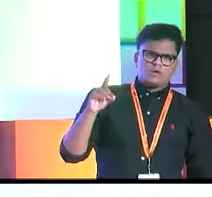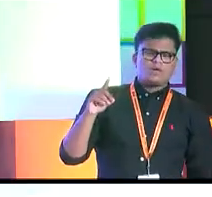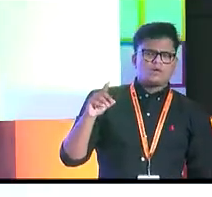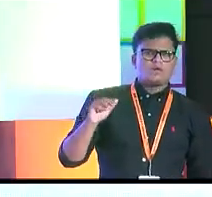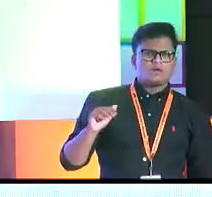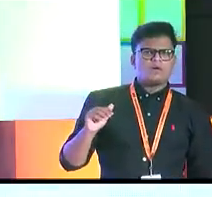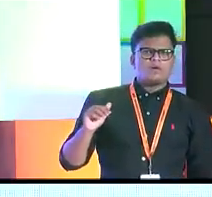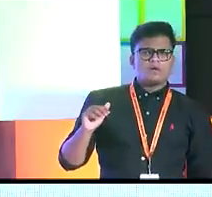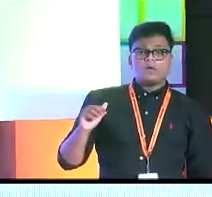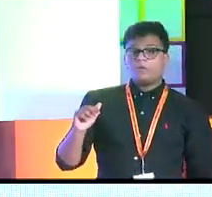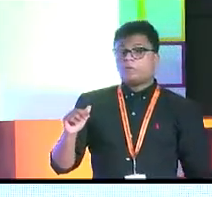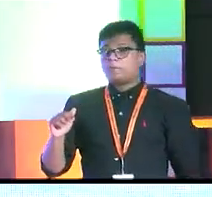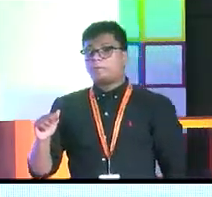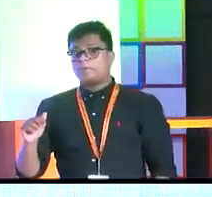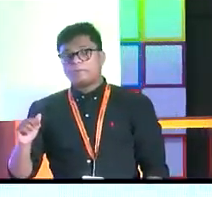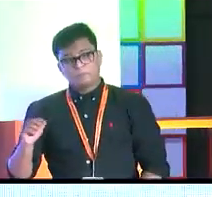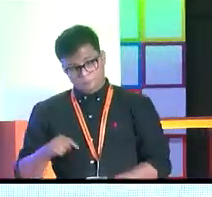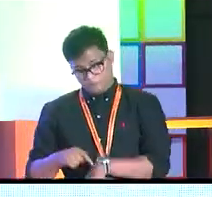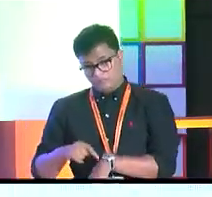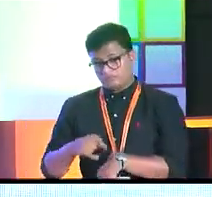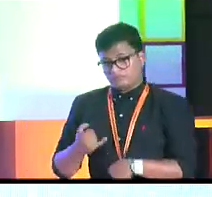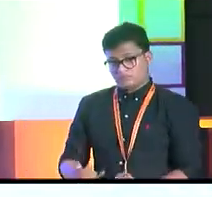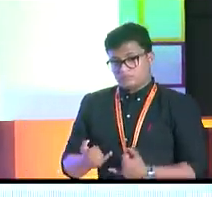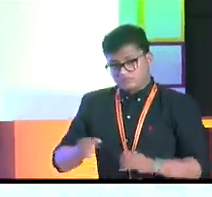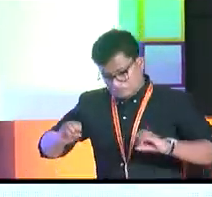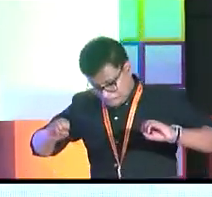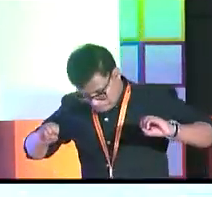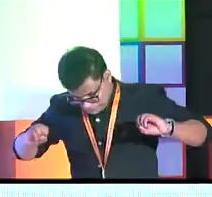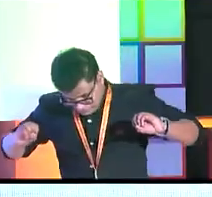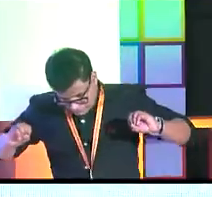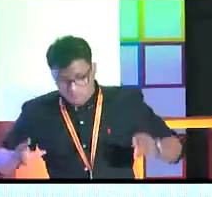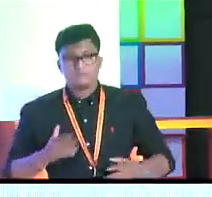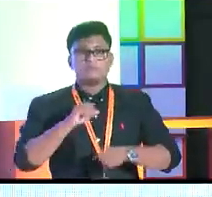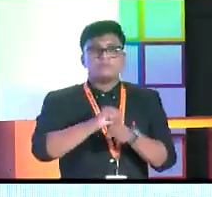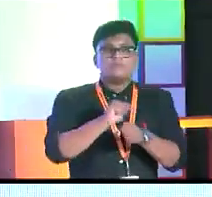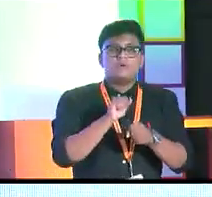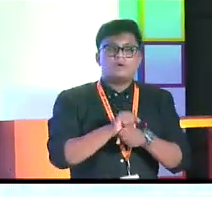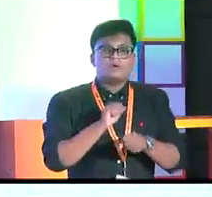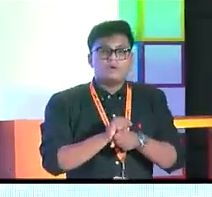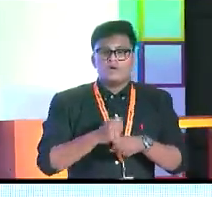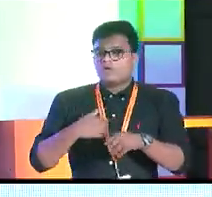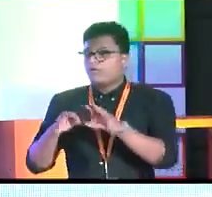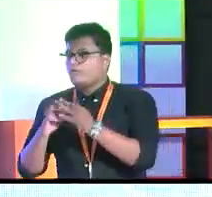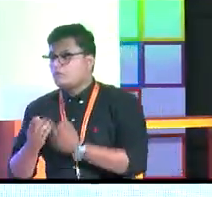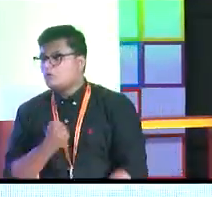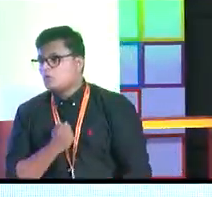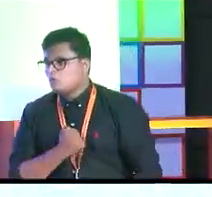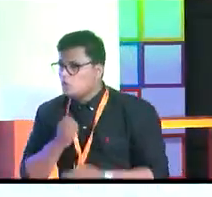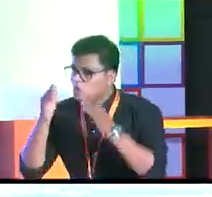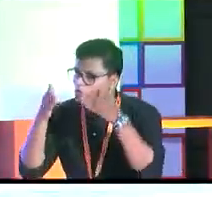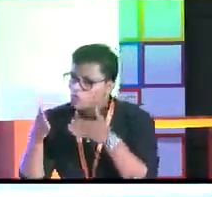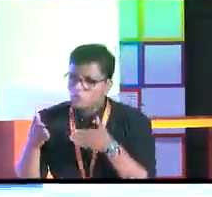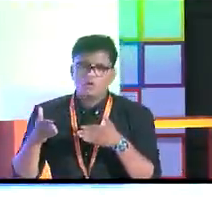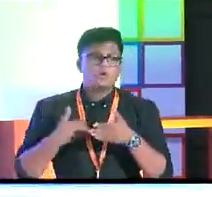The time has come that we start taking this work beyond our families, beyond our